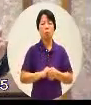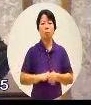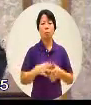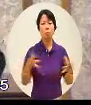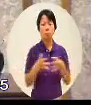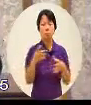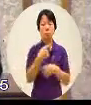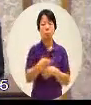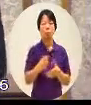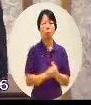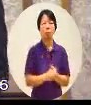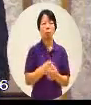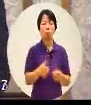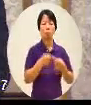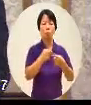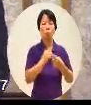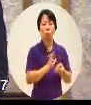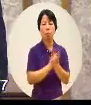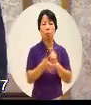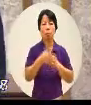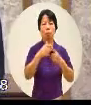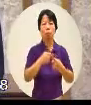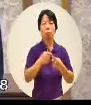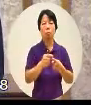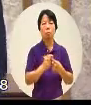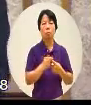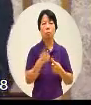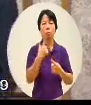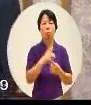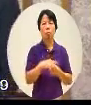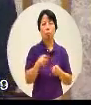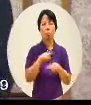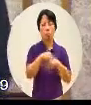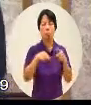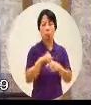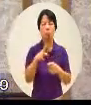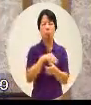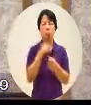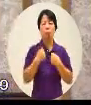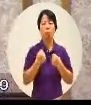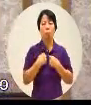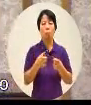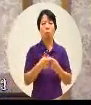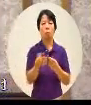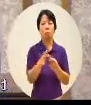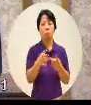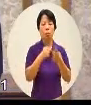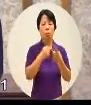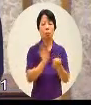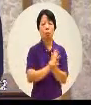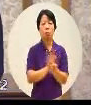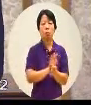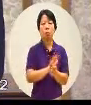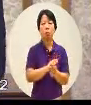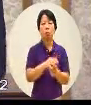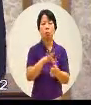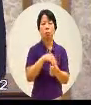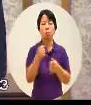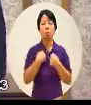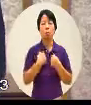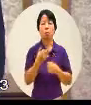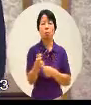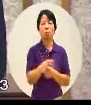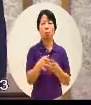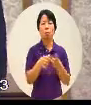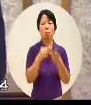原则，这个原则第一个排序呢，我们是均衡学习， 对， 第二个来讲就是服务学习， 服务学习也是不用花